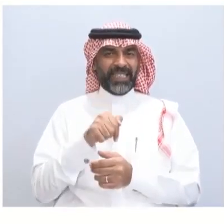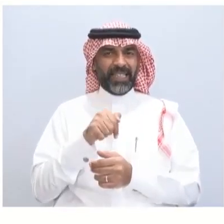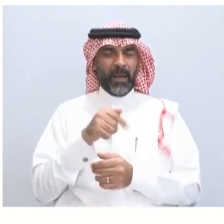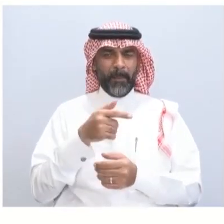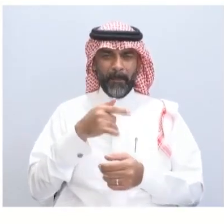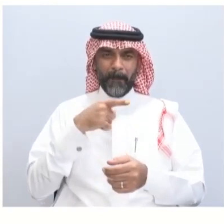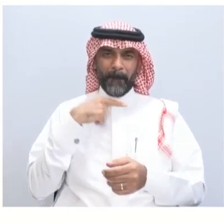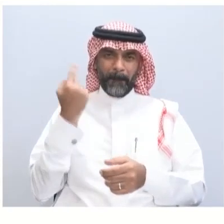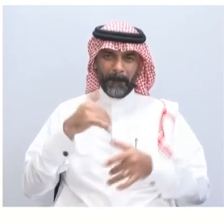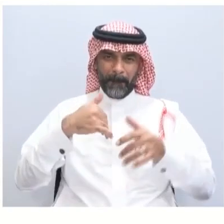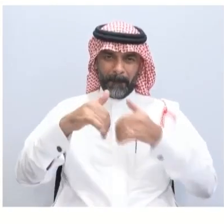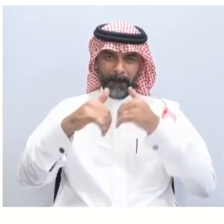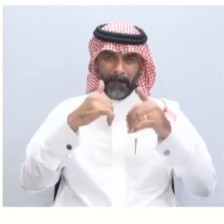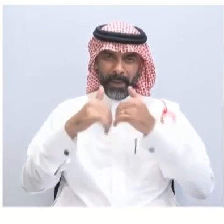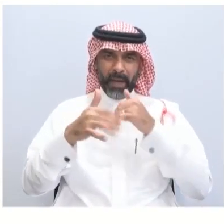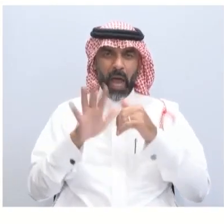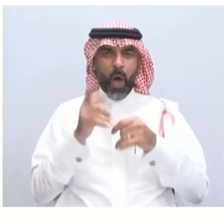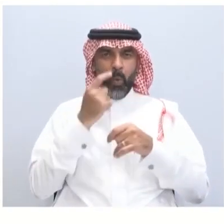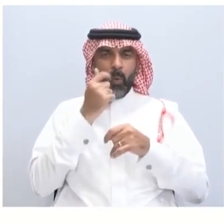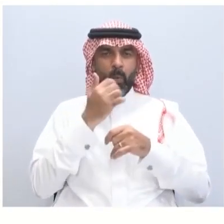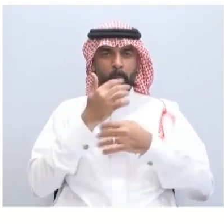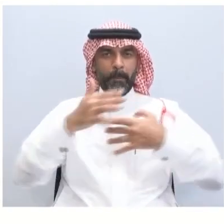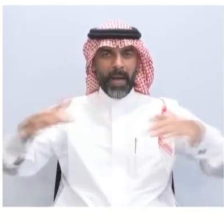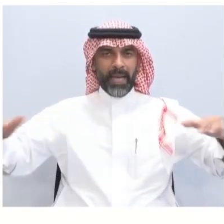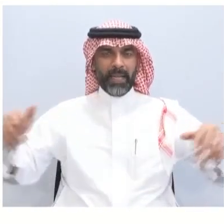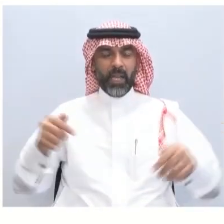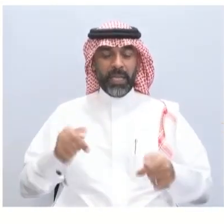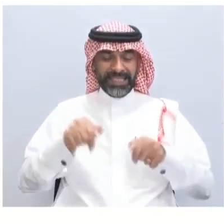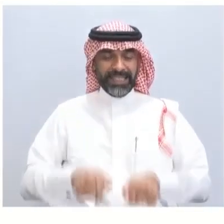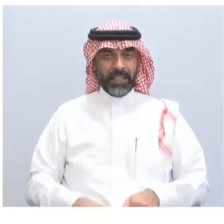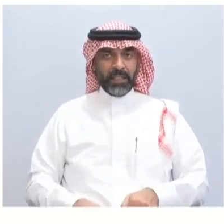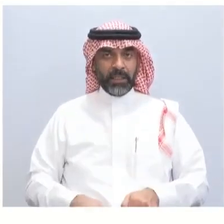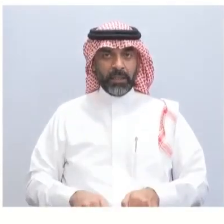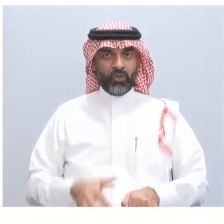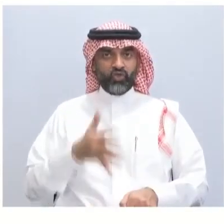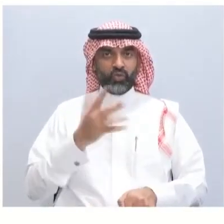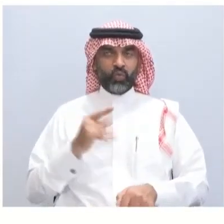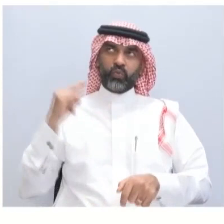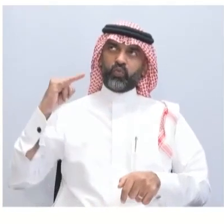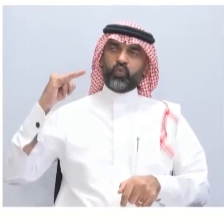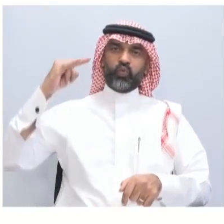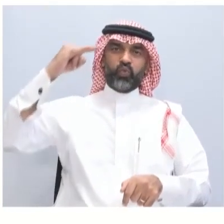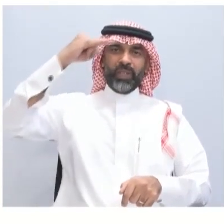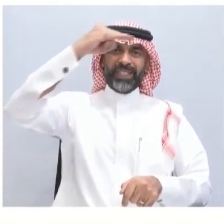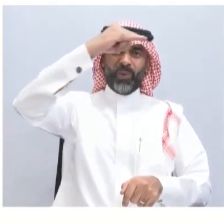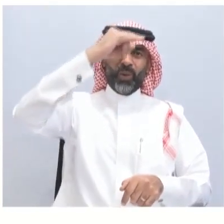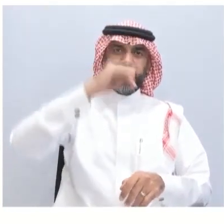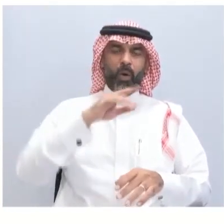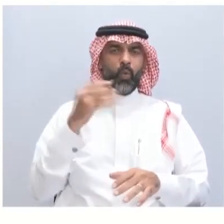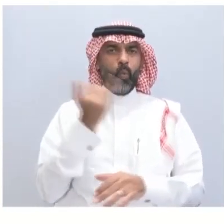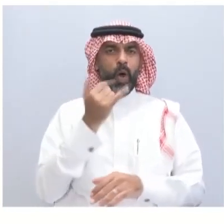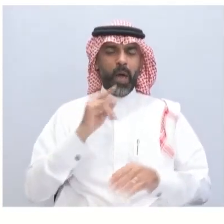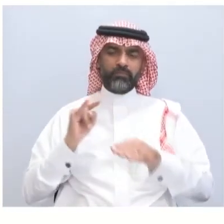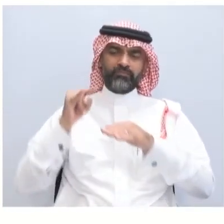بريه وبحريه وحاليا ايضا جويه من خلالها اذا مرور طرق